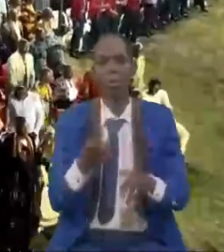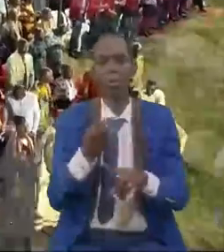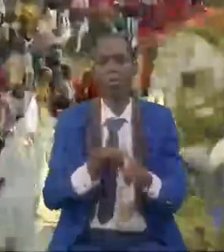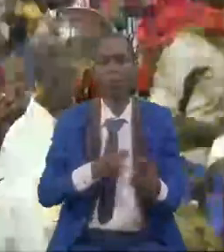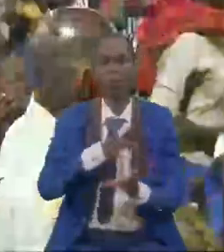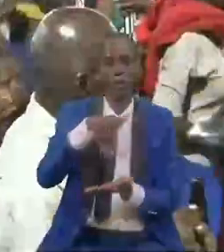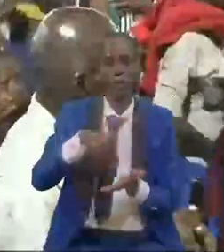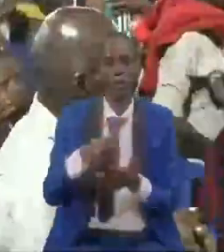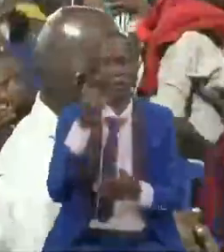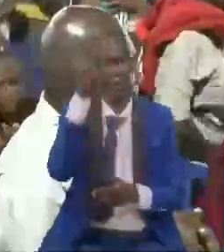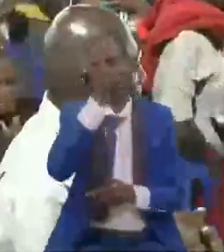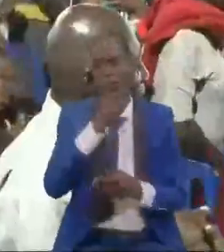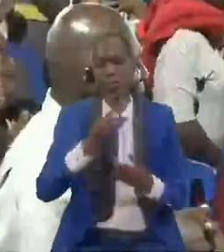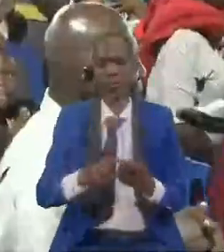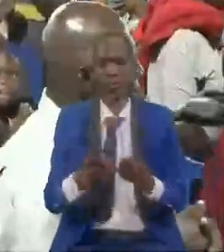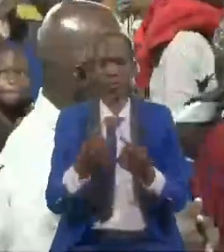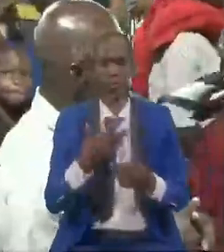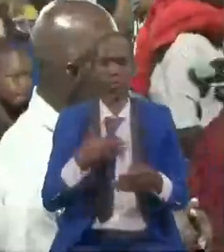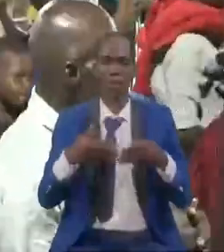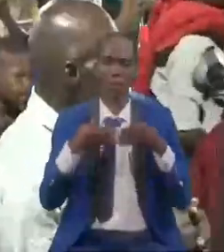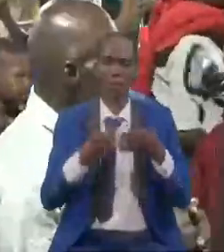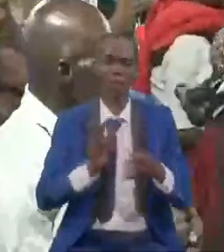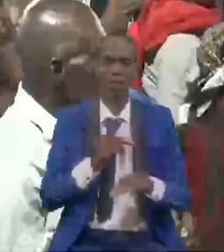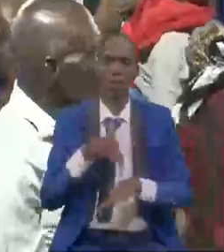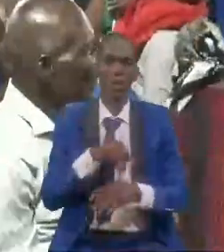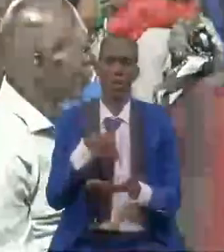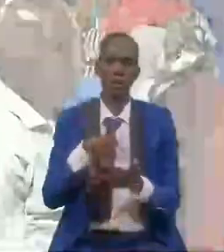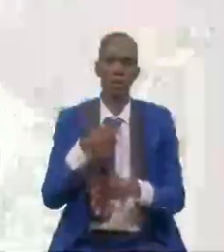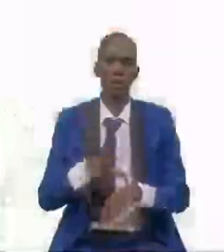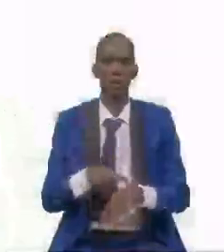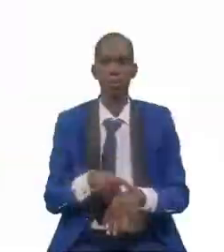notre coordinateur de l'Afrique centrale pour nous conduire dans cette session.